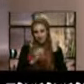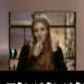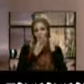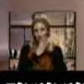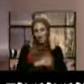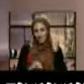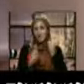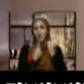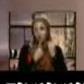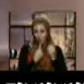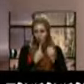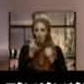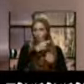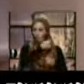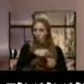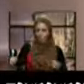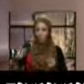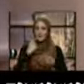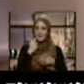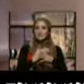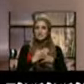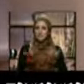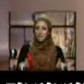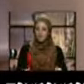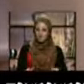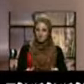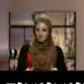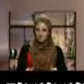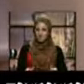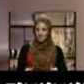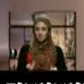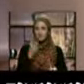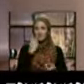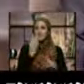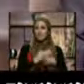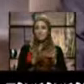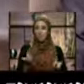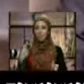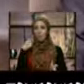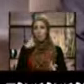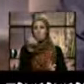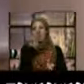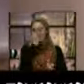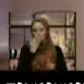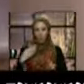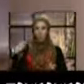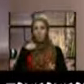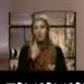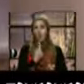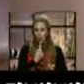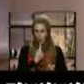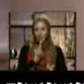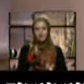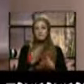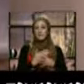الله، يبقى ابو حمادة وام حمادة وعم حمادة واللي خلف حمادة. وعيد الحب. يعني ما انا مش عايز يعني شوف